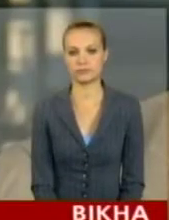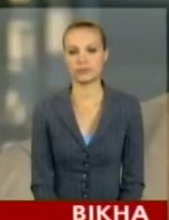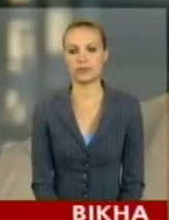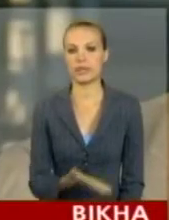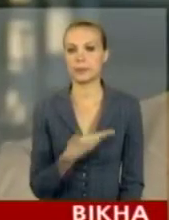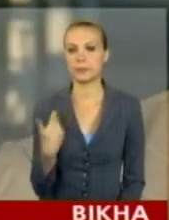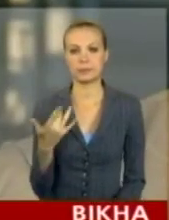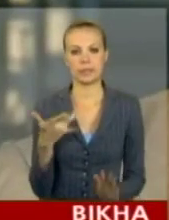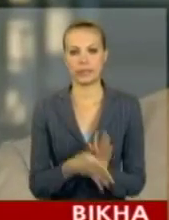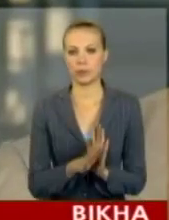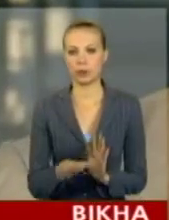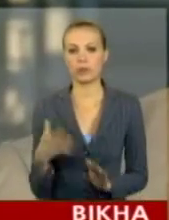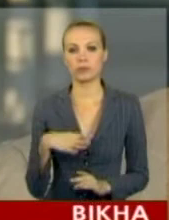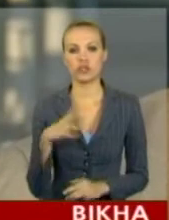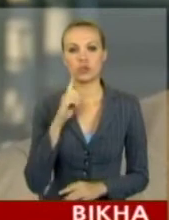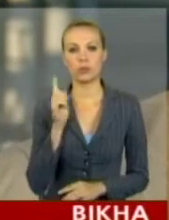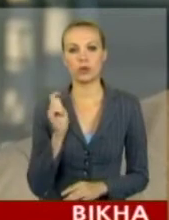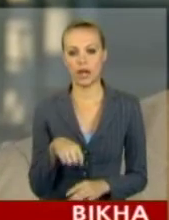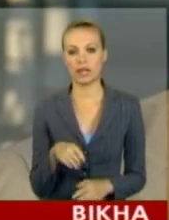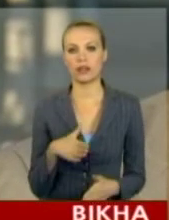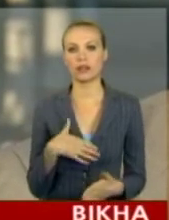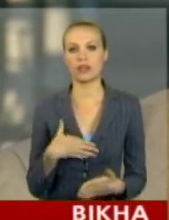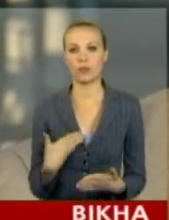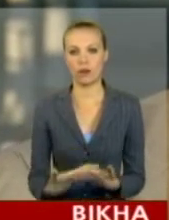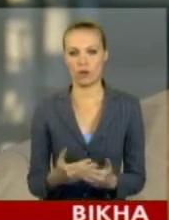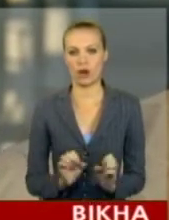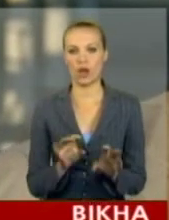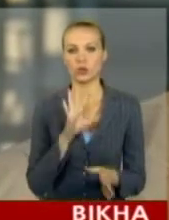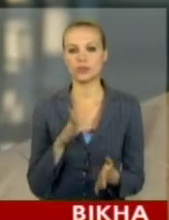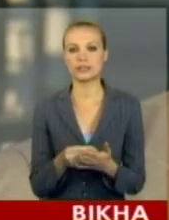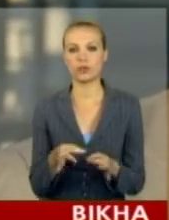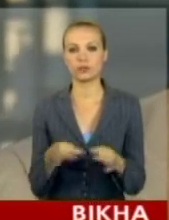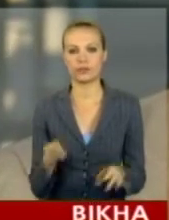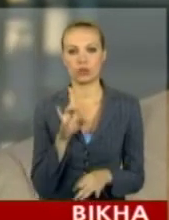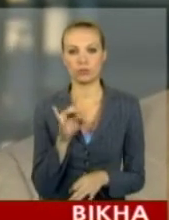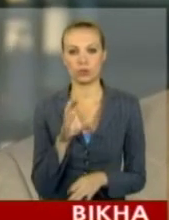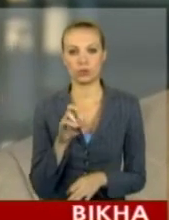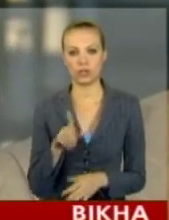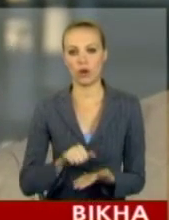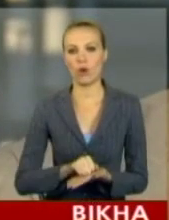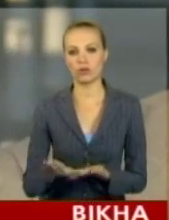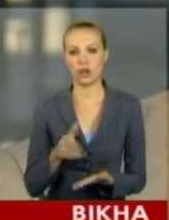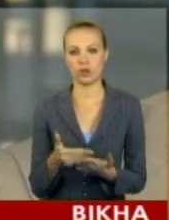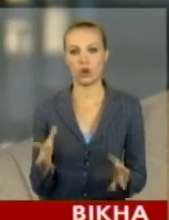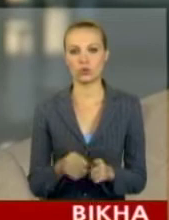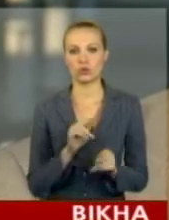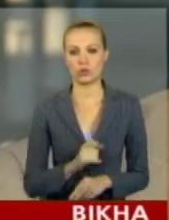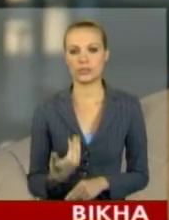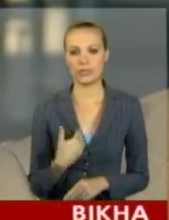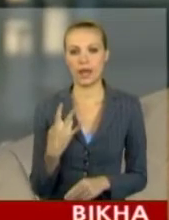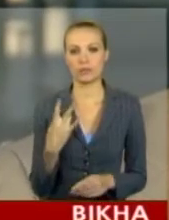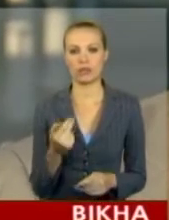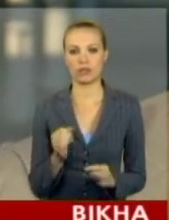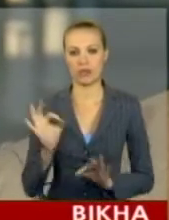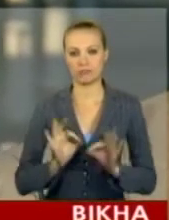Ми не розуміємо, зачем Україна добровольно віддає свій суверенітет Брюсселю, відказуючись від співпраці з нами на